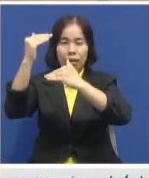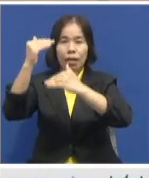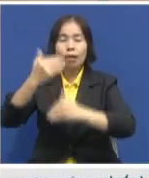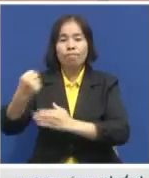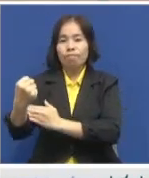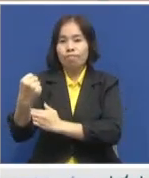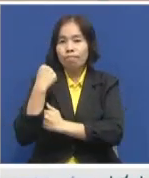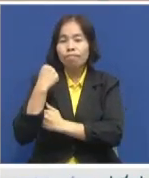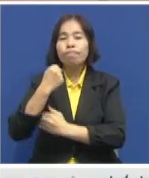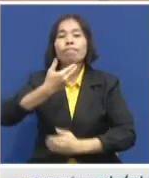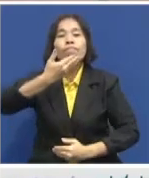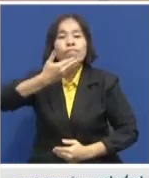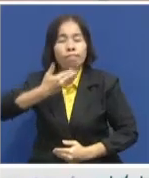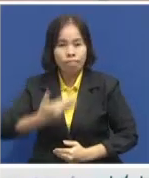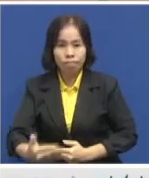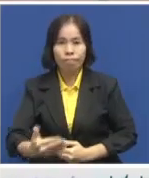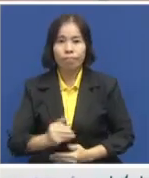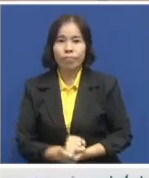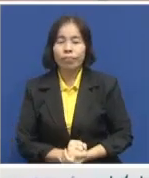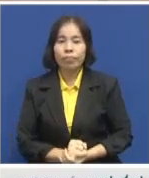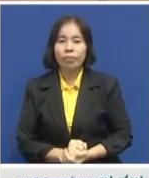มั่นคงมั่งคั่งยั่งยืน